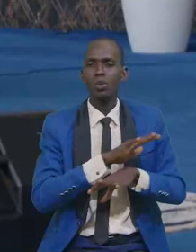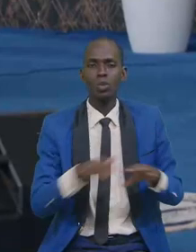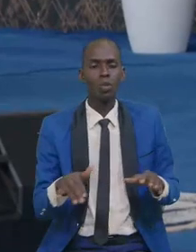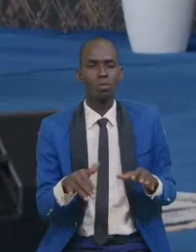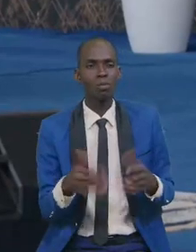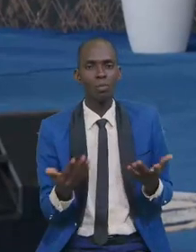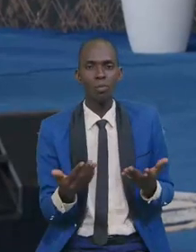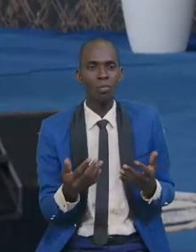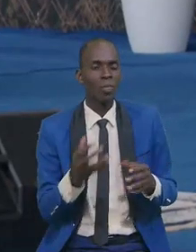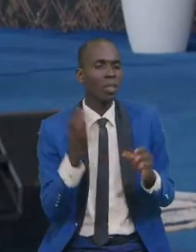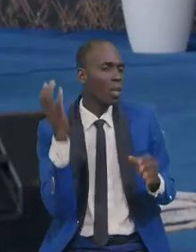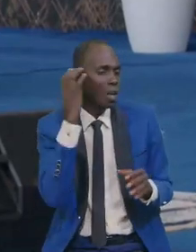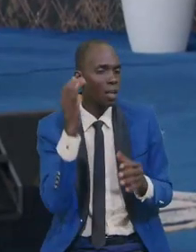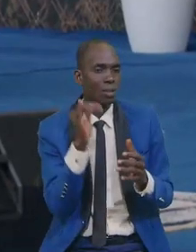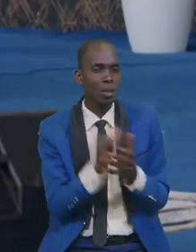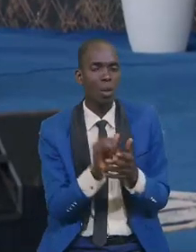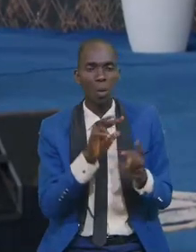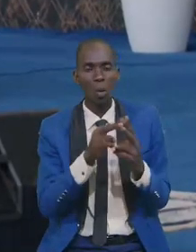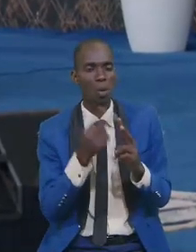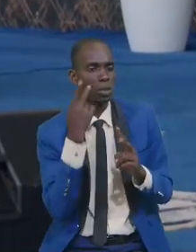meilleures personnes, des gens plus heureux,